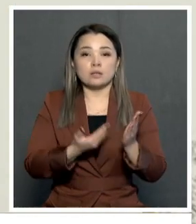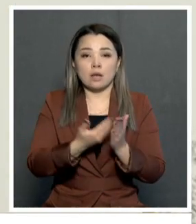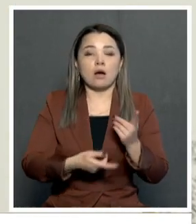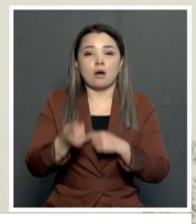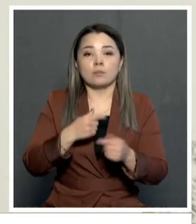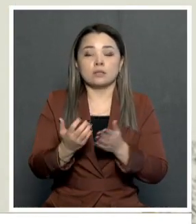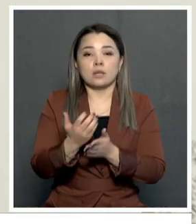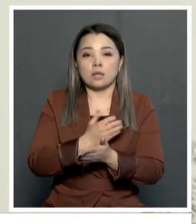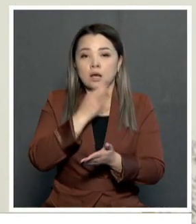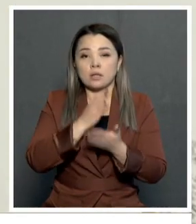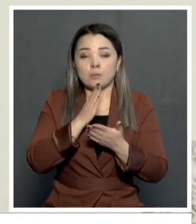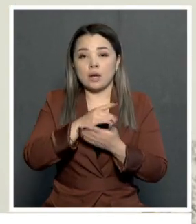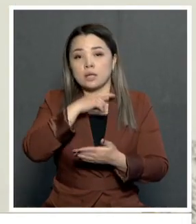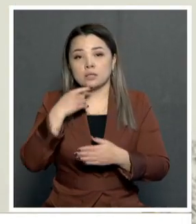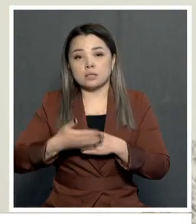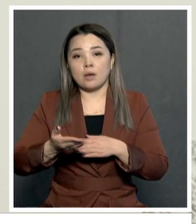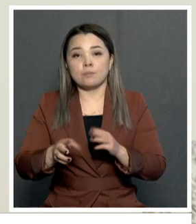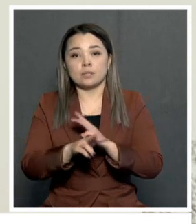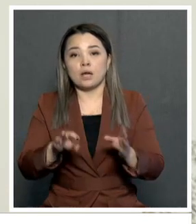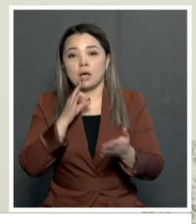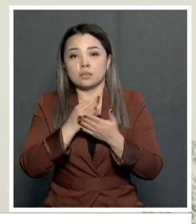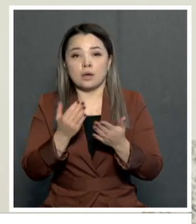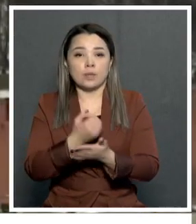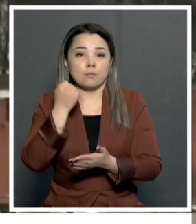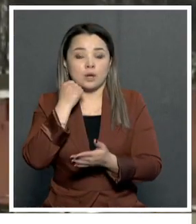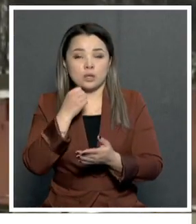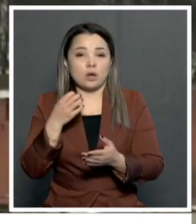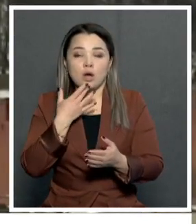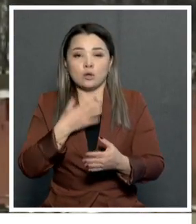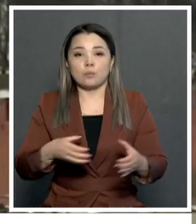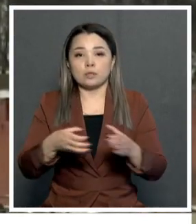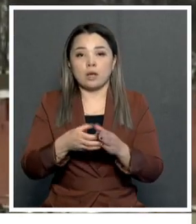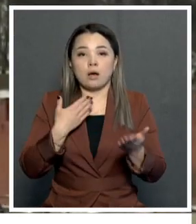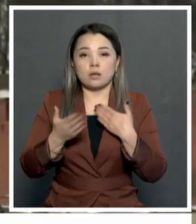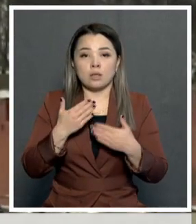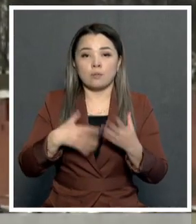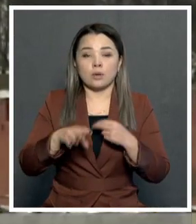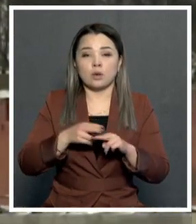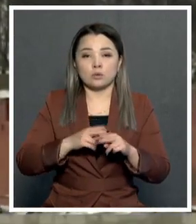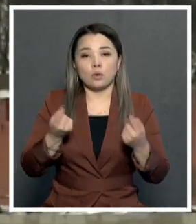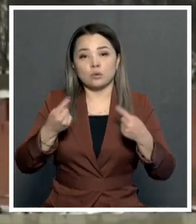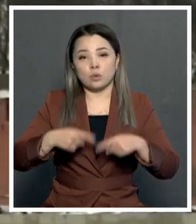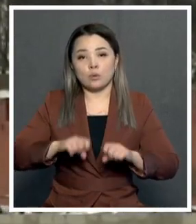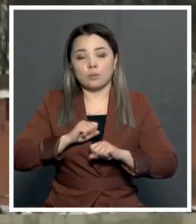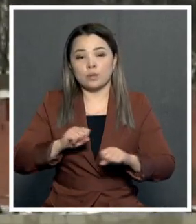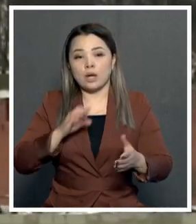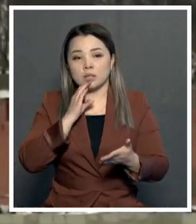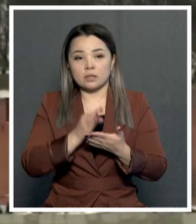шақыртып алды. Ресей сыртқы істер министрлігінің мәлімдеуінше Мәскеу Құрама Штаттармен арадағы қатынастардың құлдырауына мүдделі